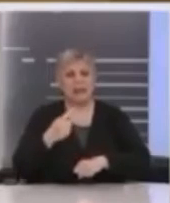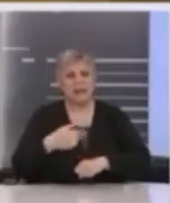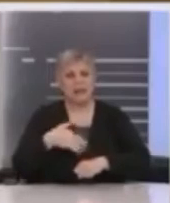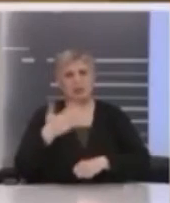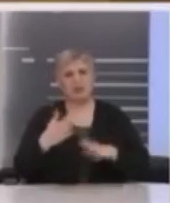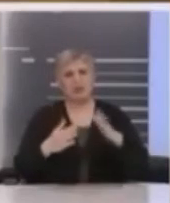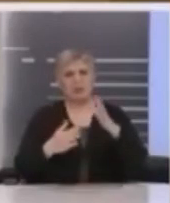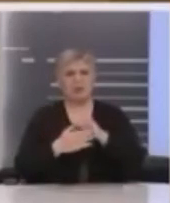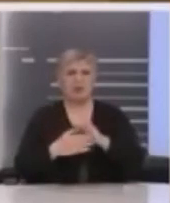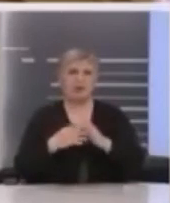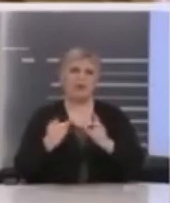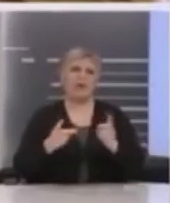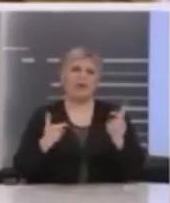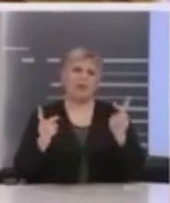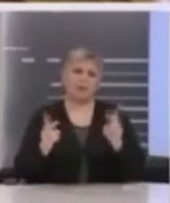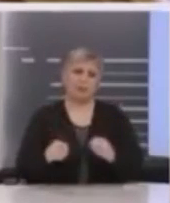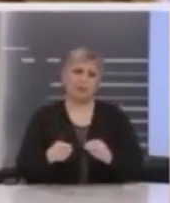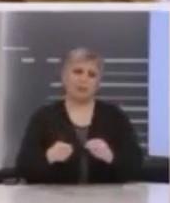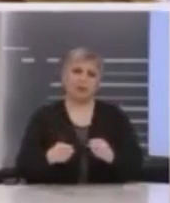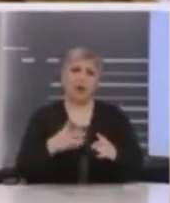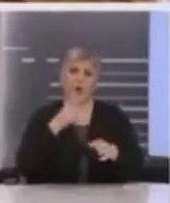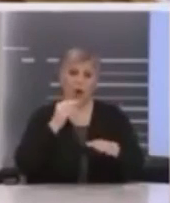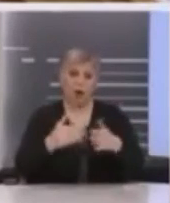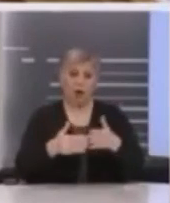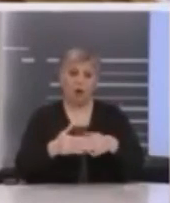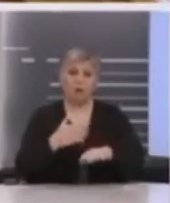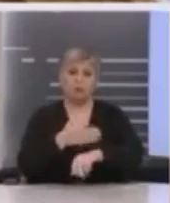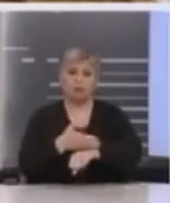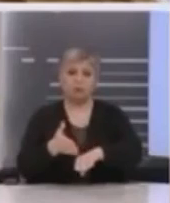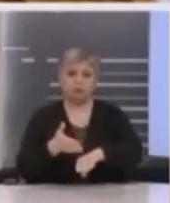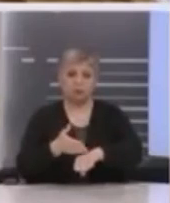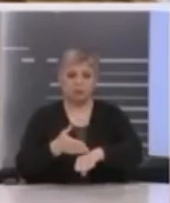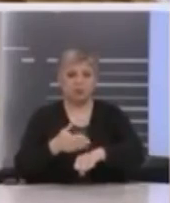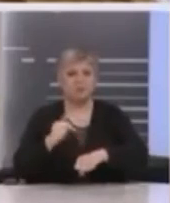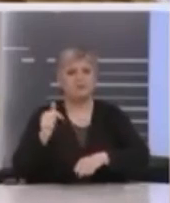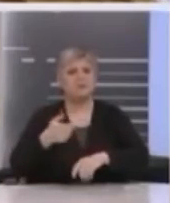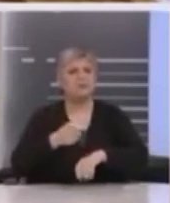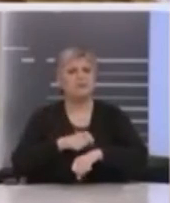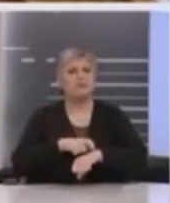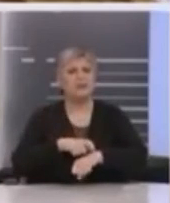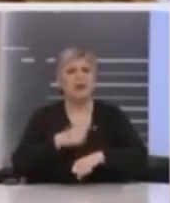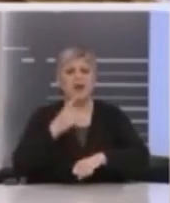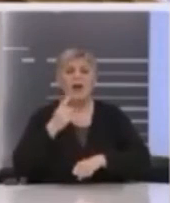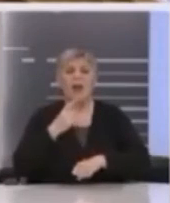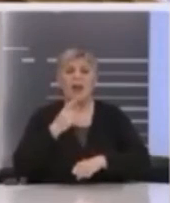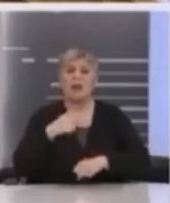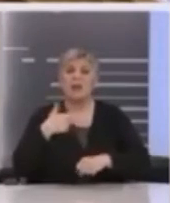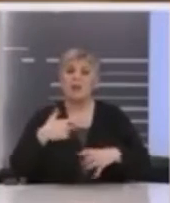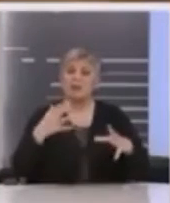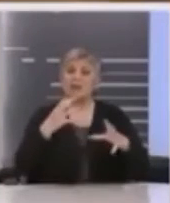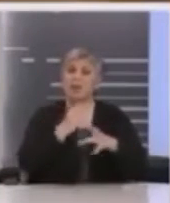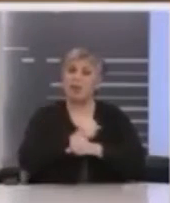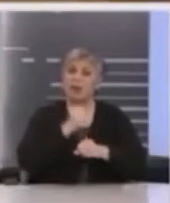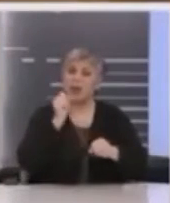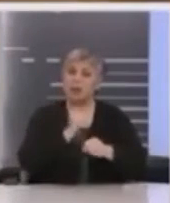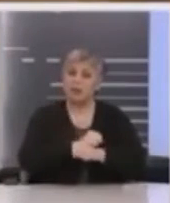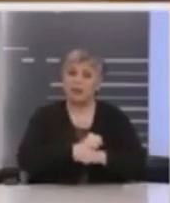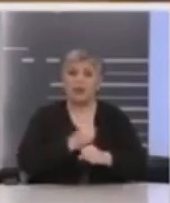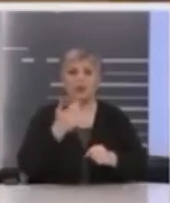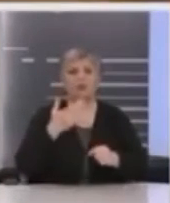Τελειώνω. Γιατί θέλουν το αφήγημα της καθαρής εξόδου δήθεν. Ποιας καθαρής εξόδου? Με